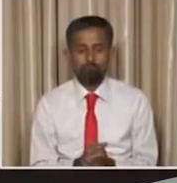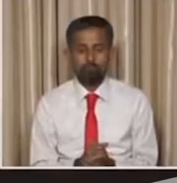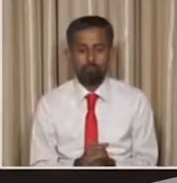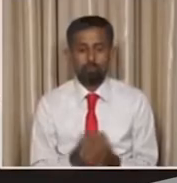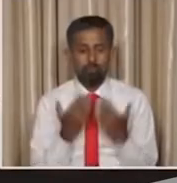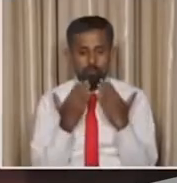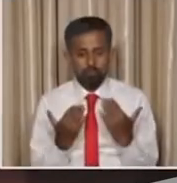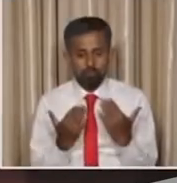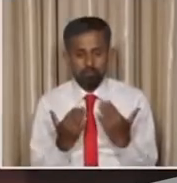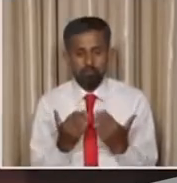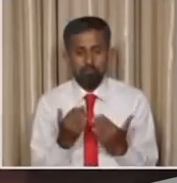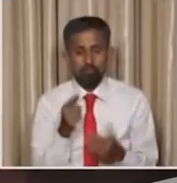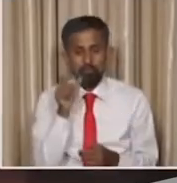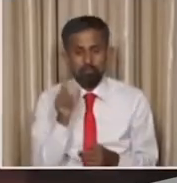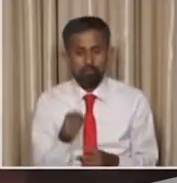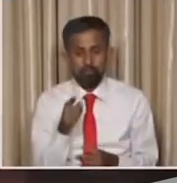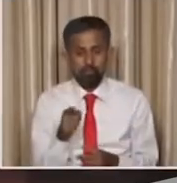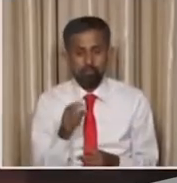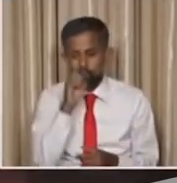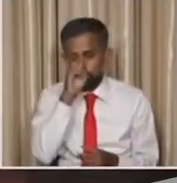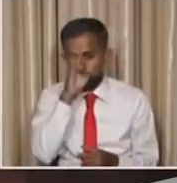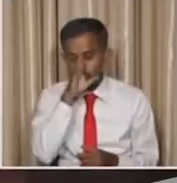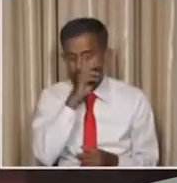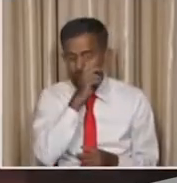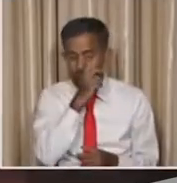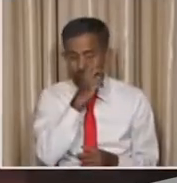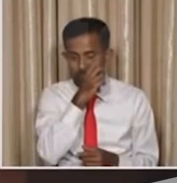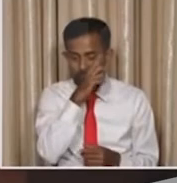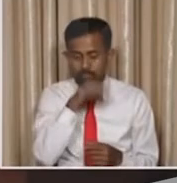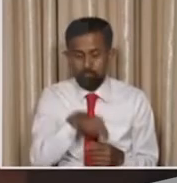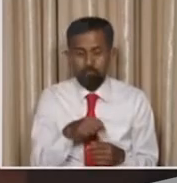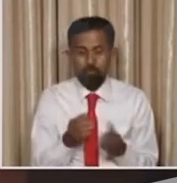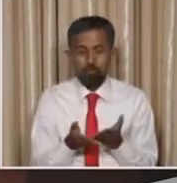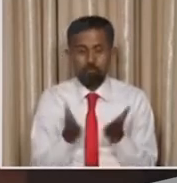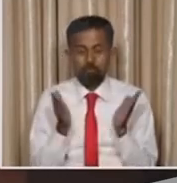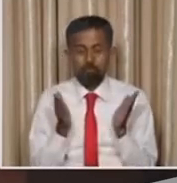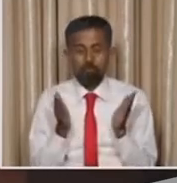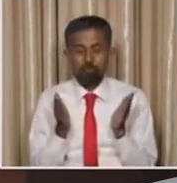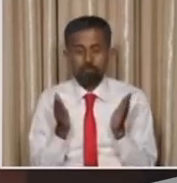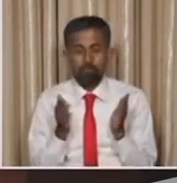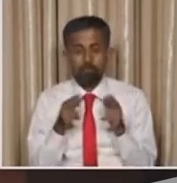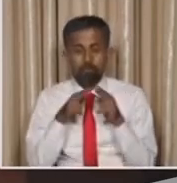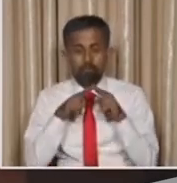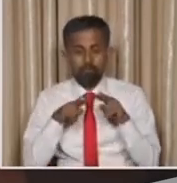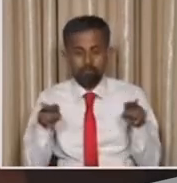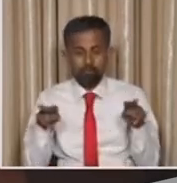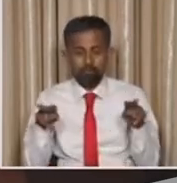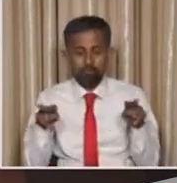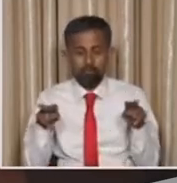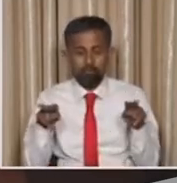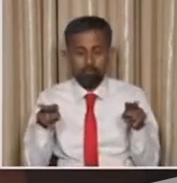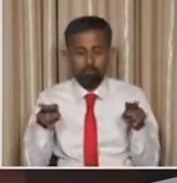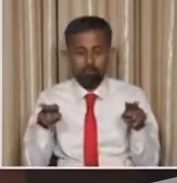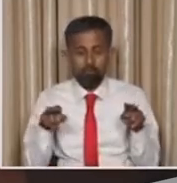ඔබතුමාට ස්තුතිවන්ත වෙනවා. උදේ පාන්දරම විශේෂයෙන්ම ඉන්දියාව අභ්‍යවකාශයේ සහ ඒ